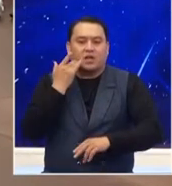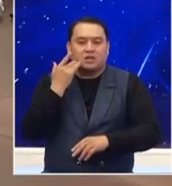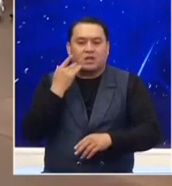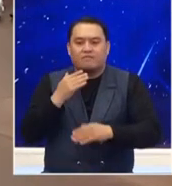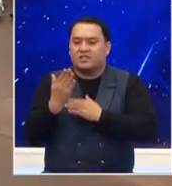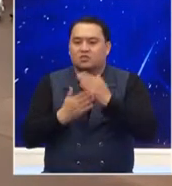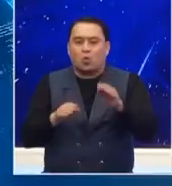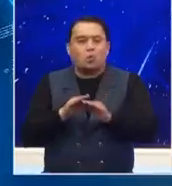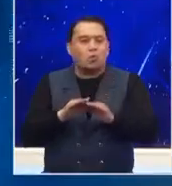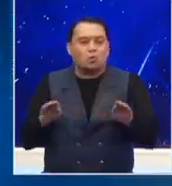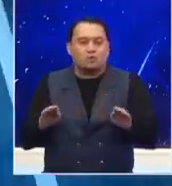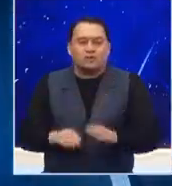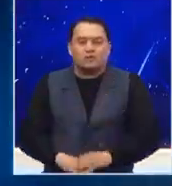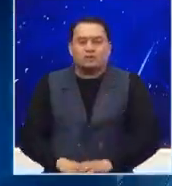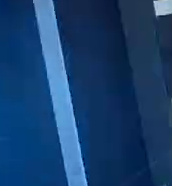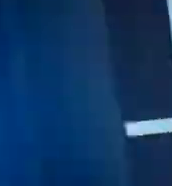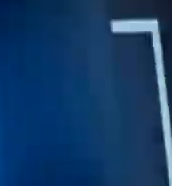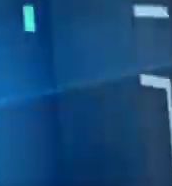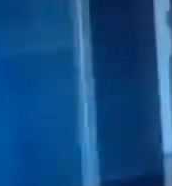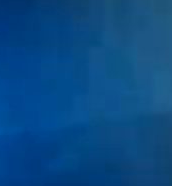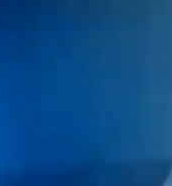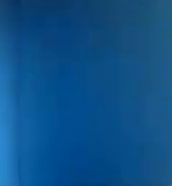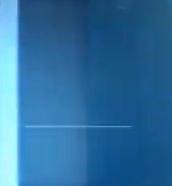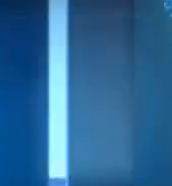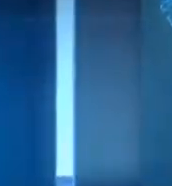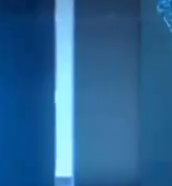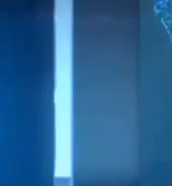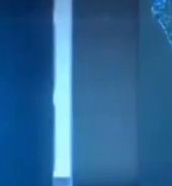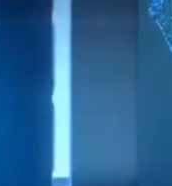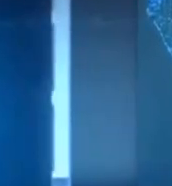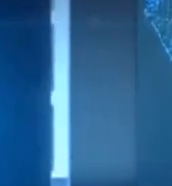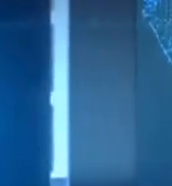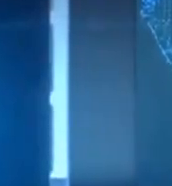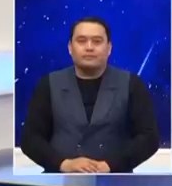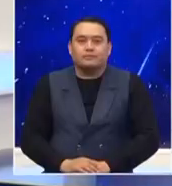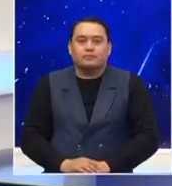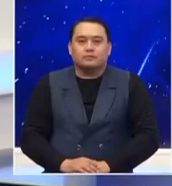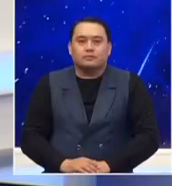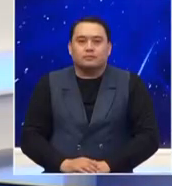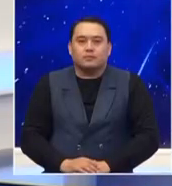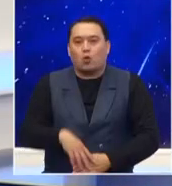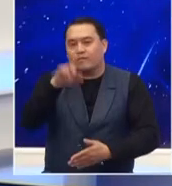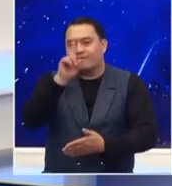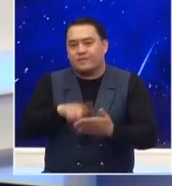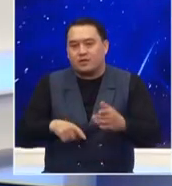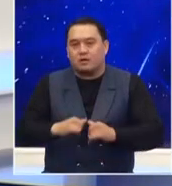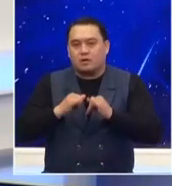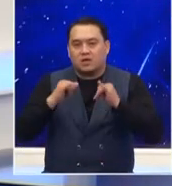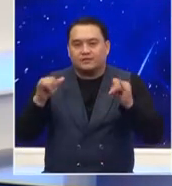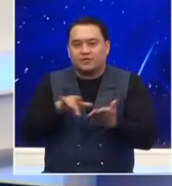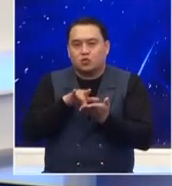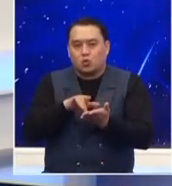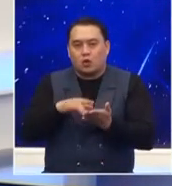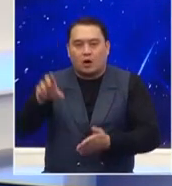на высоком уровне. Дамир Анитов, Абзал Нусипов, телеканал ЖТСУ. Уверенный шаг к развитию туризма.